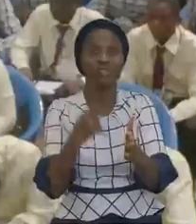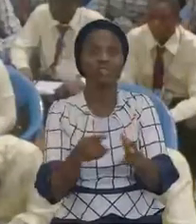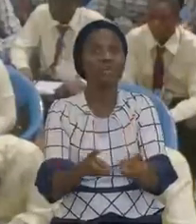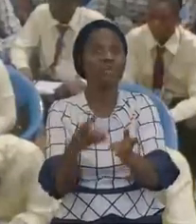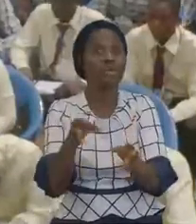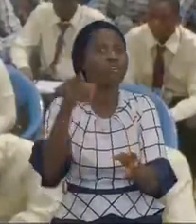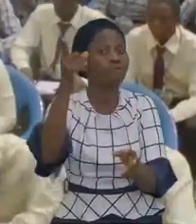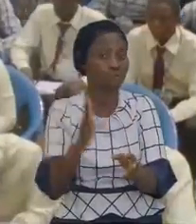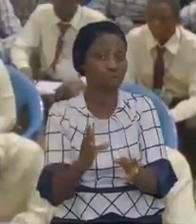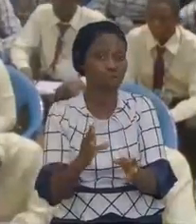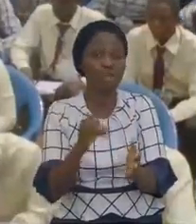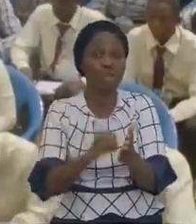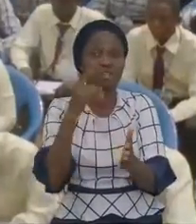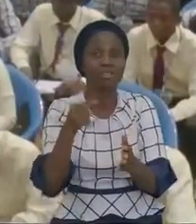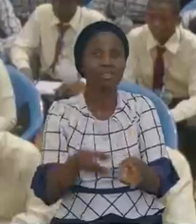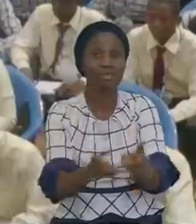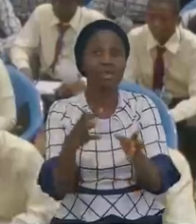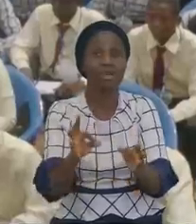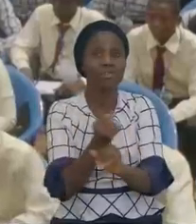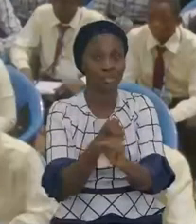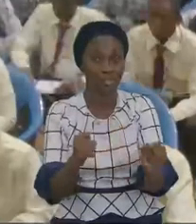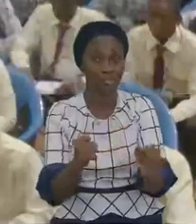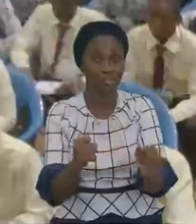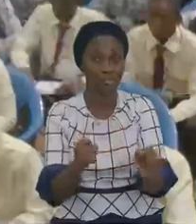C'est la voie de la paix.